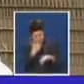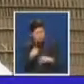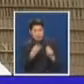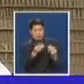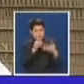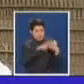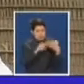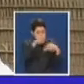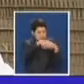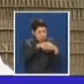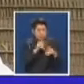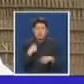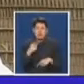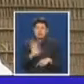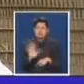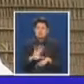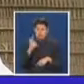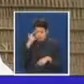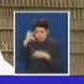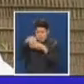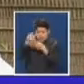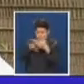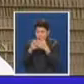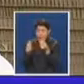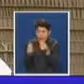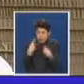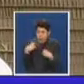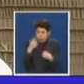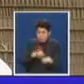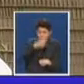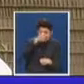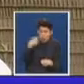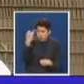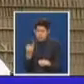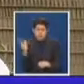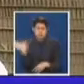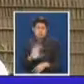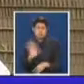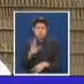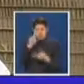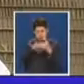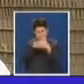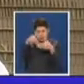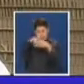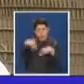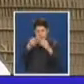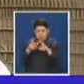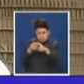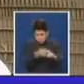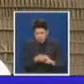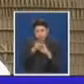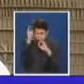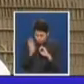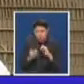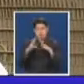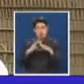ลยผมก็บอกประเด็นของการเลือกตั้งไม่ได้อยู่ที่ว่าจะเลือกเพื่อให้ใครแพ้หรือใครชนะการเลือกตั้งที่จะนำไปสู่ความปรองดองคือการเลือกตั้งที่สงบ